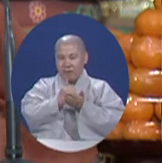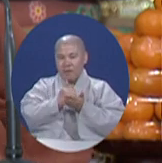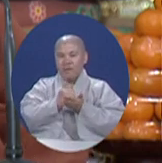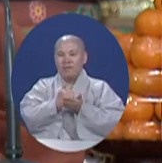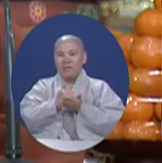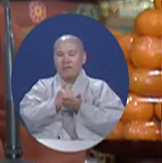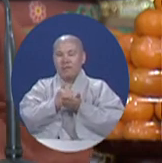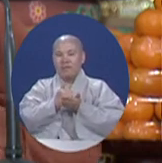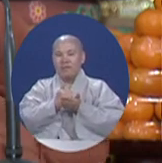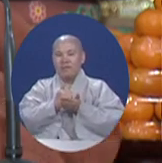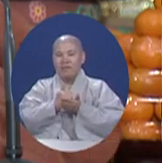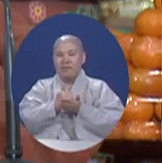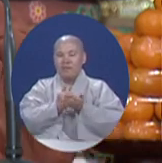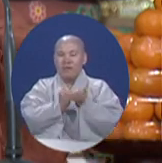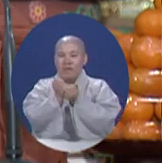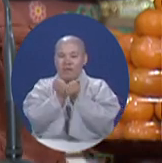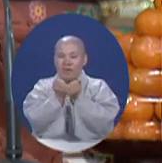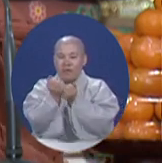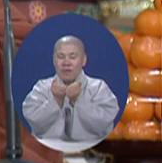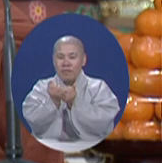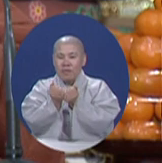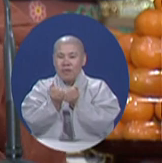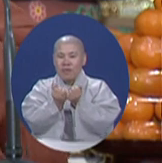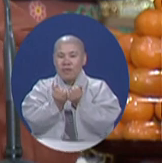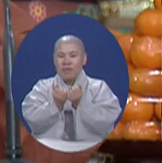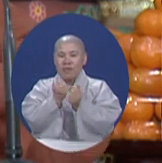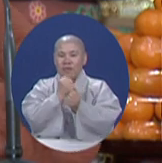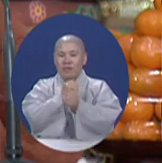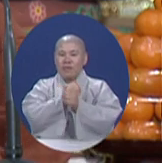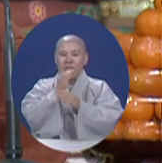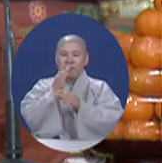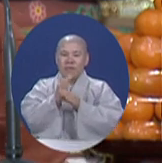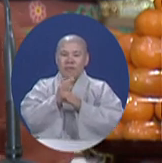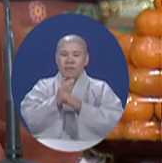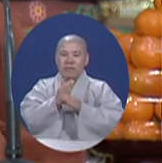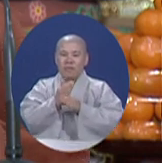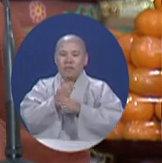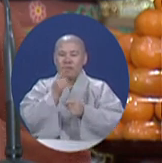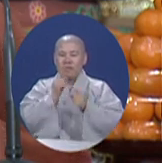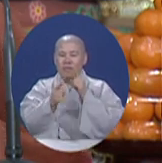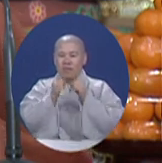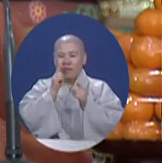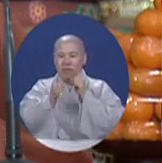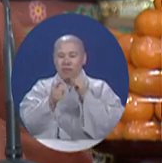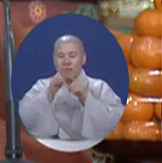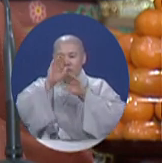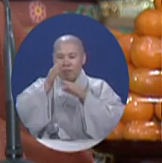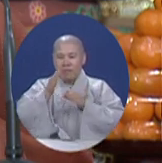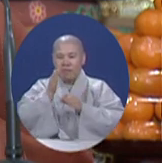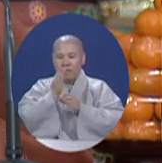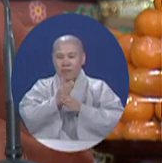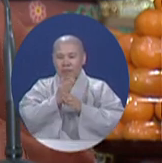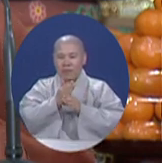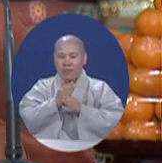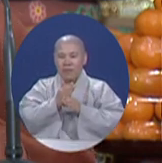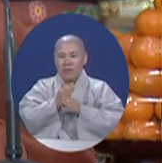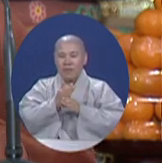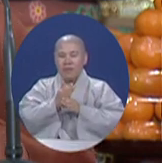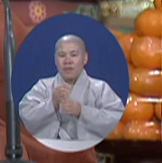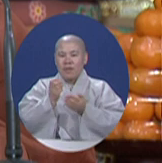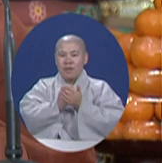말하라. 그러니까 경봉 스님이 좀 툭하니 말씀하시기를